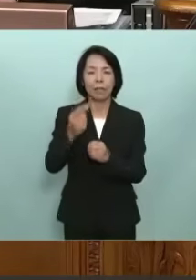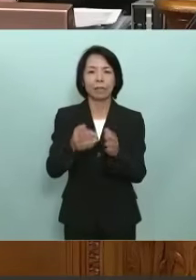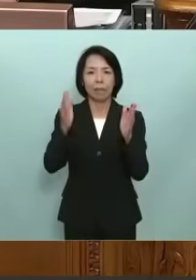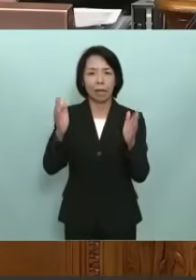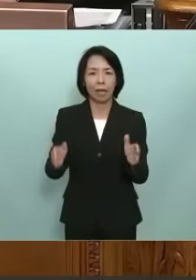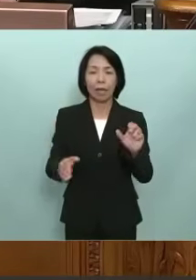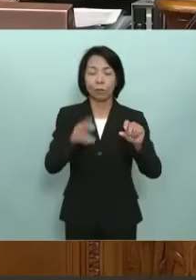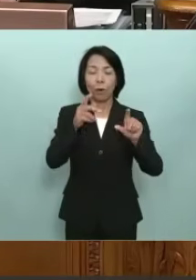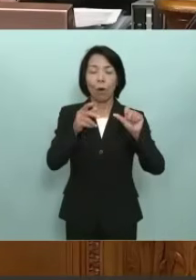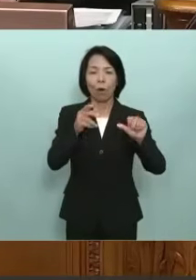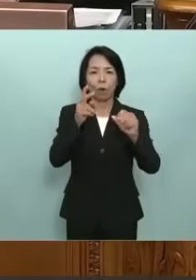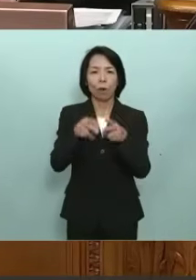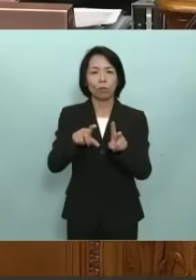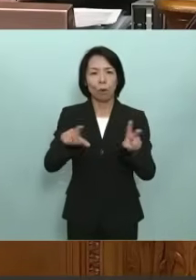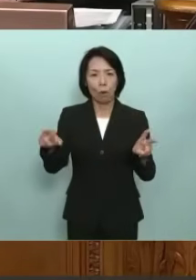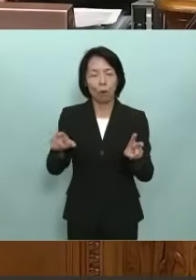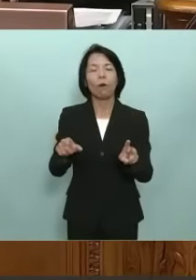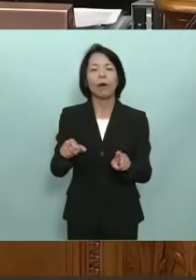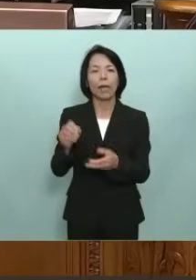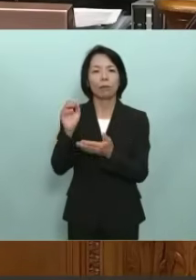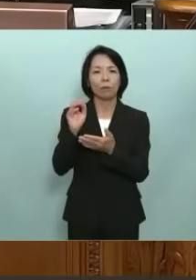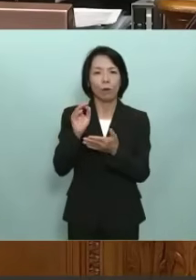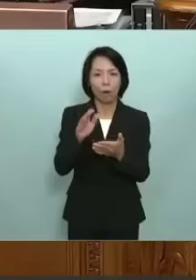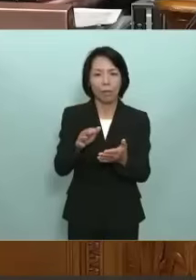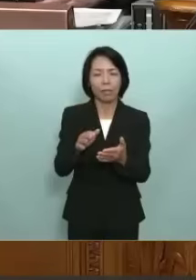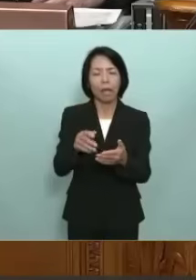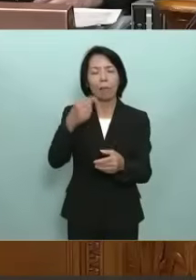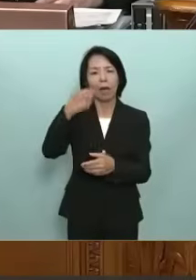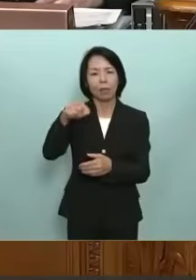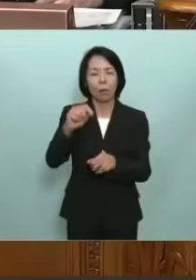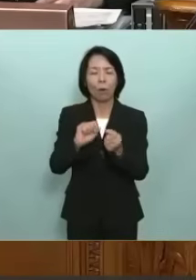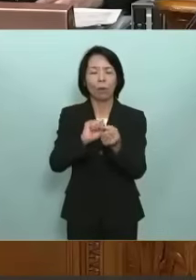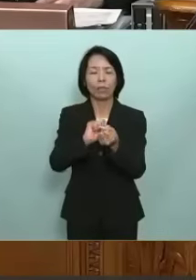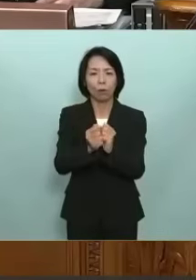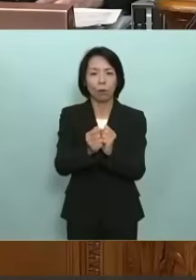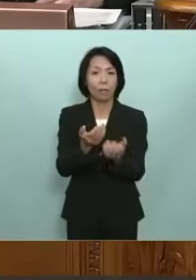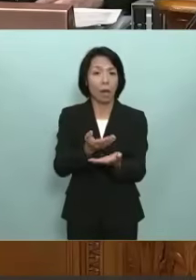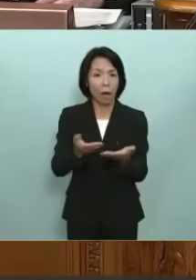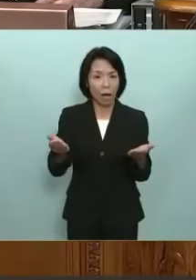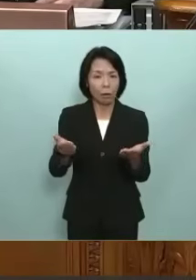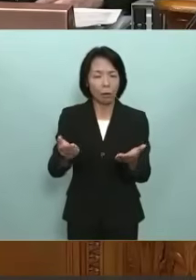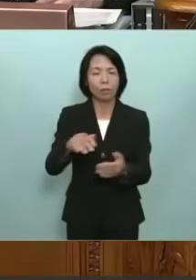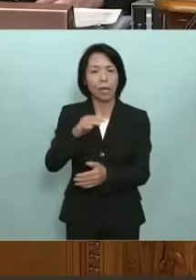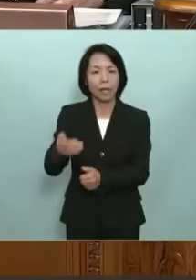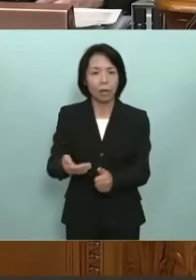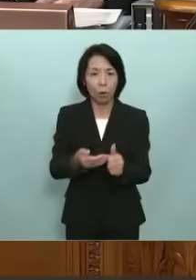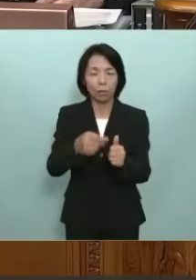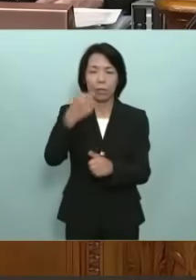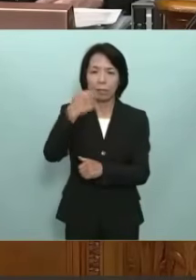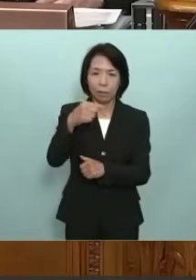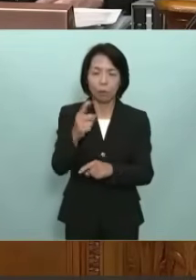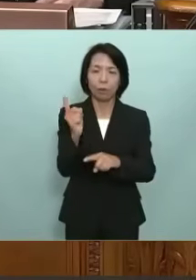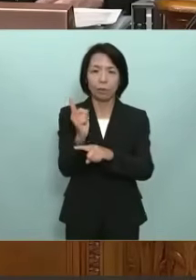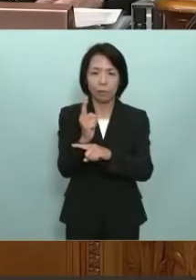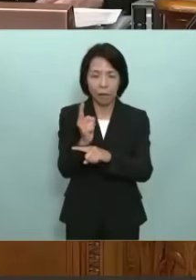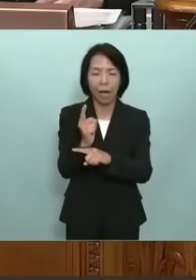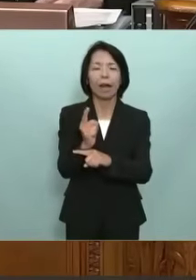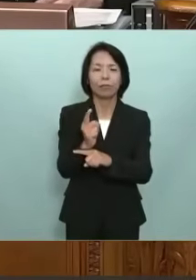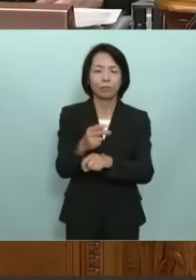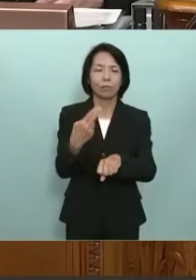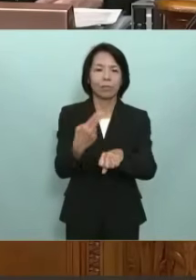投資である教育国債を発行して子育て教育科学技術予算を倍増し